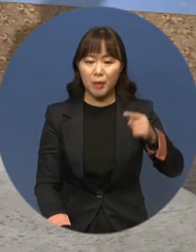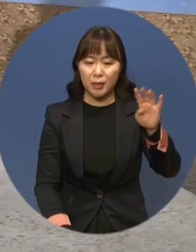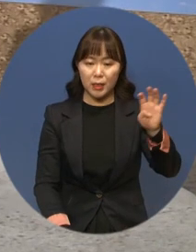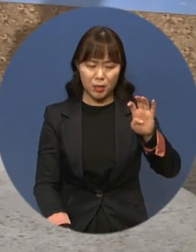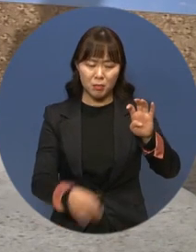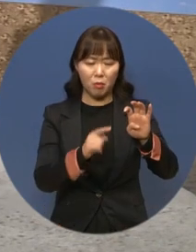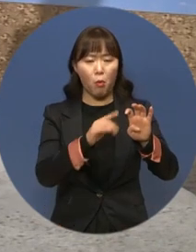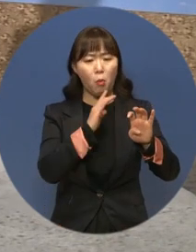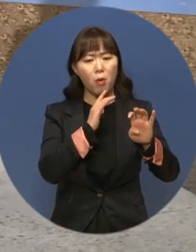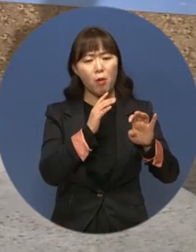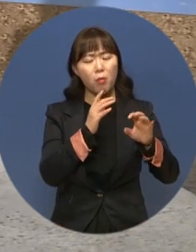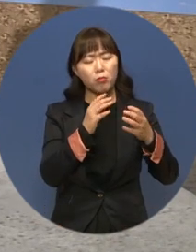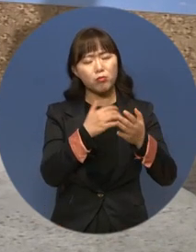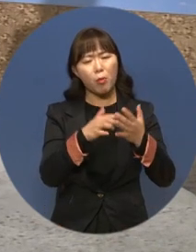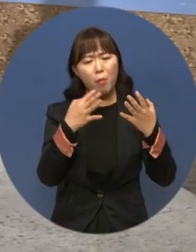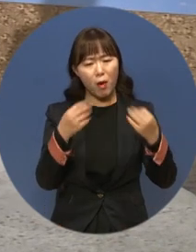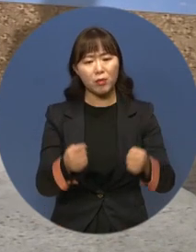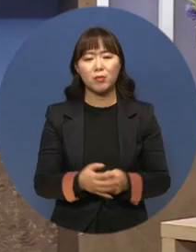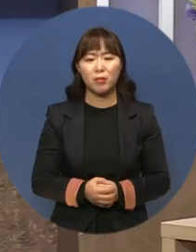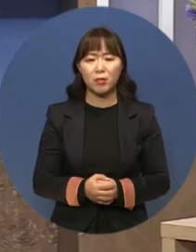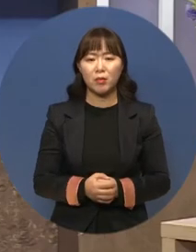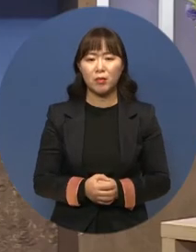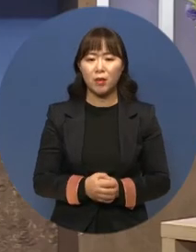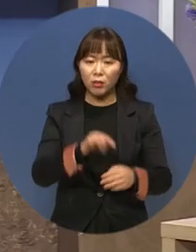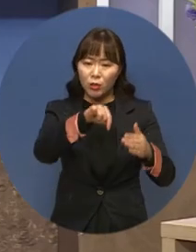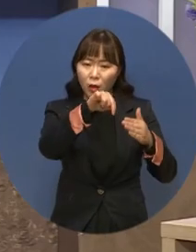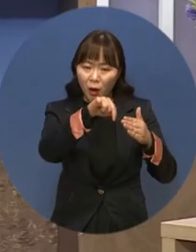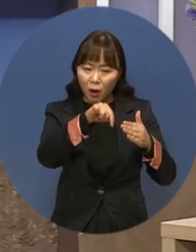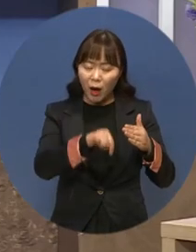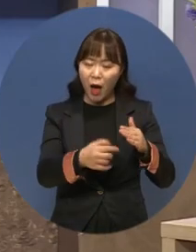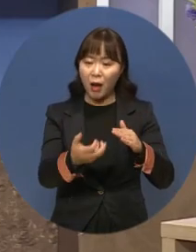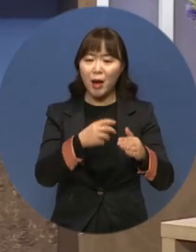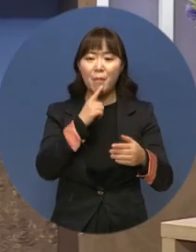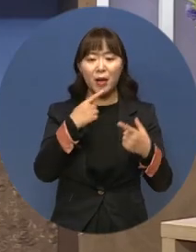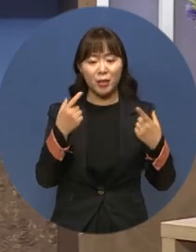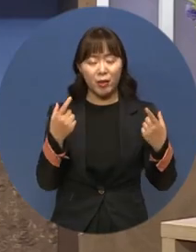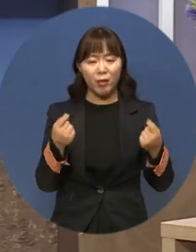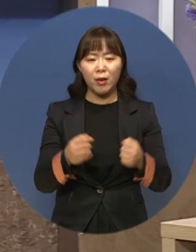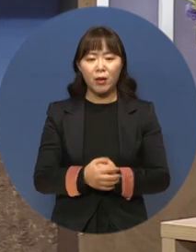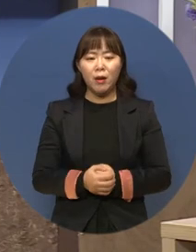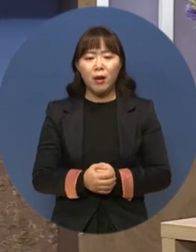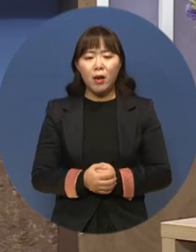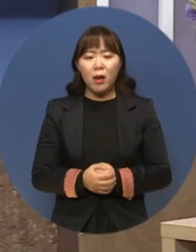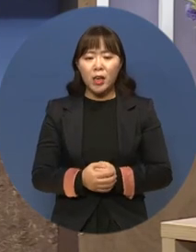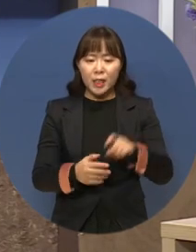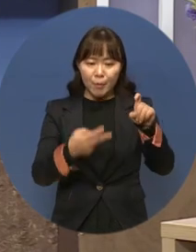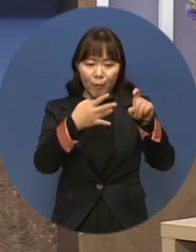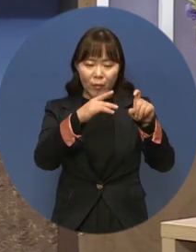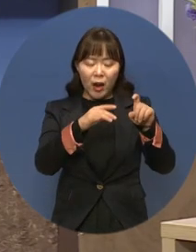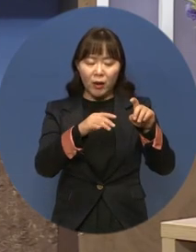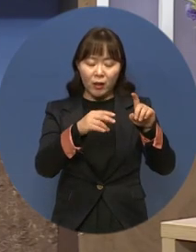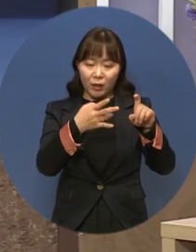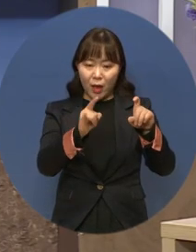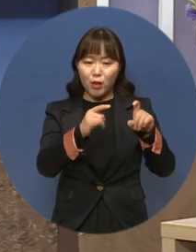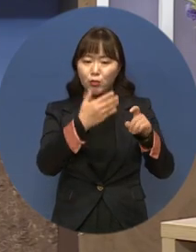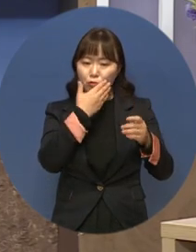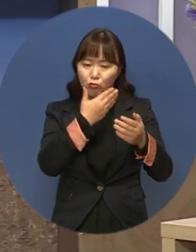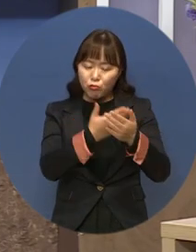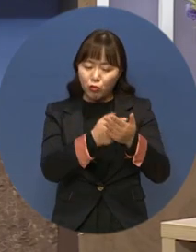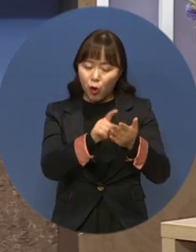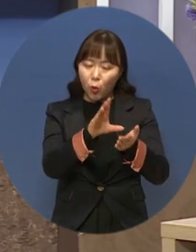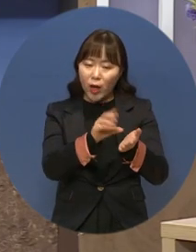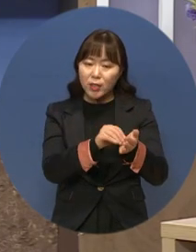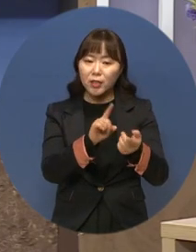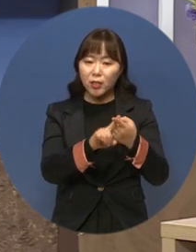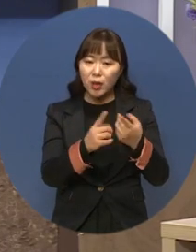개면 상당히 많은 숫자인데, 그렇죠. 이 중에서 아까 말씀해 주신 것처럼 뭐 10대 중점 과제라든지 이런